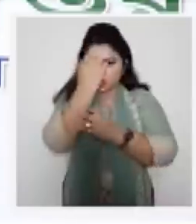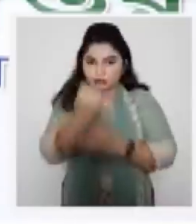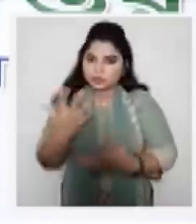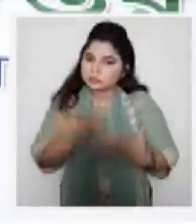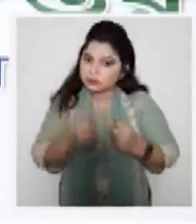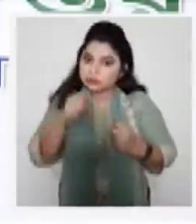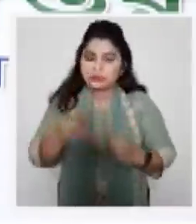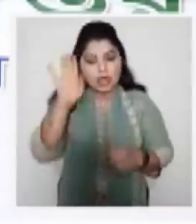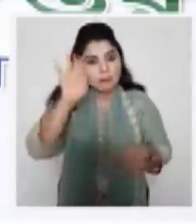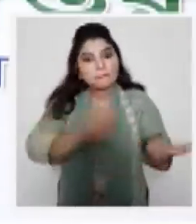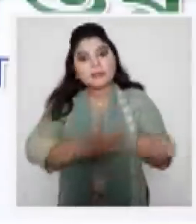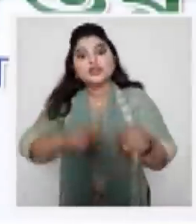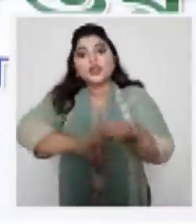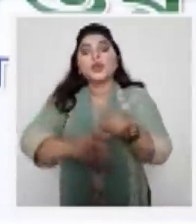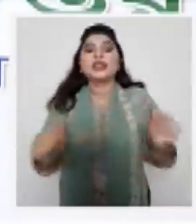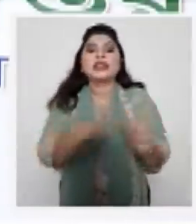455,439 জন।